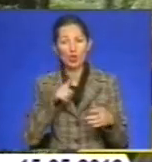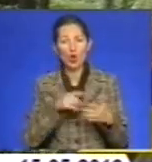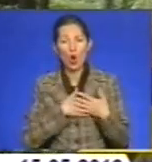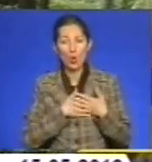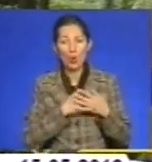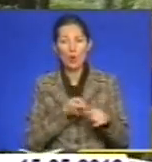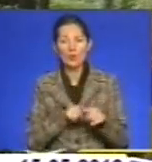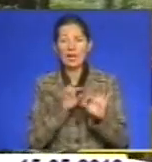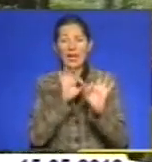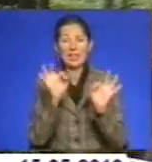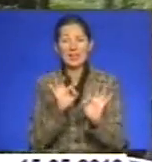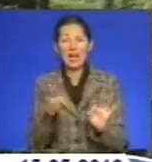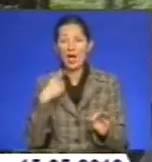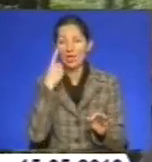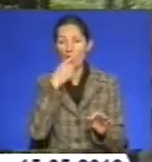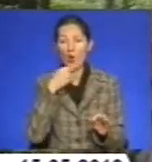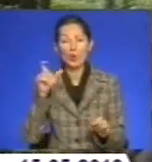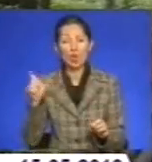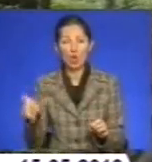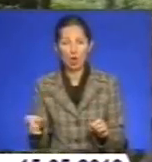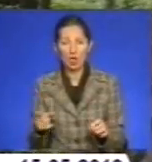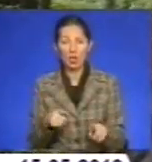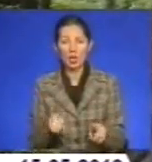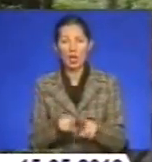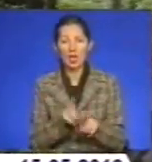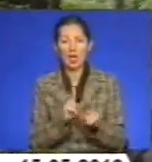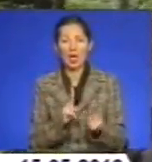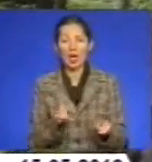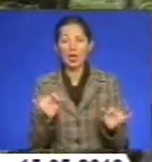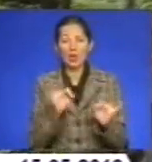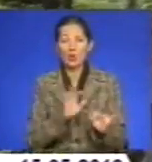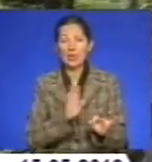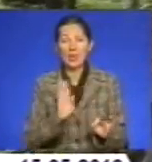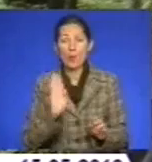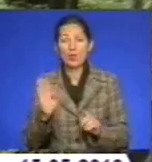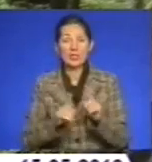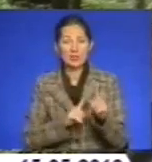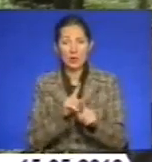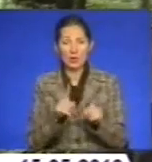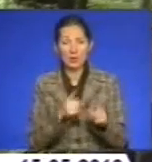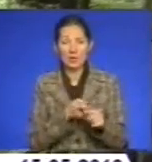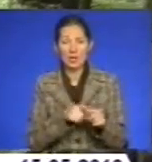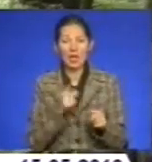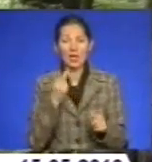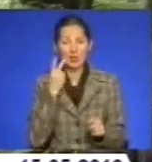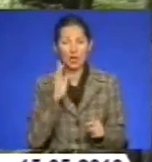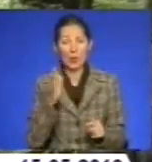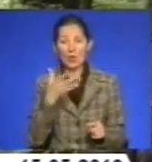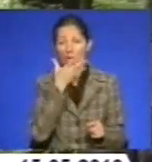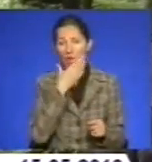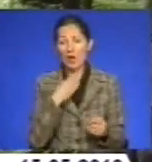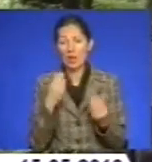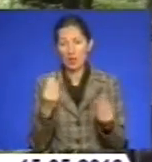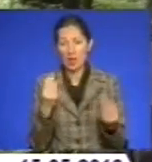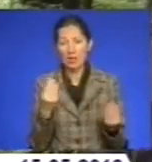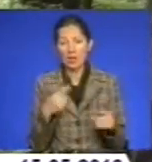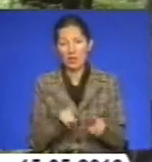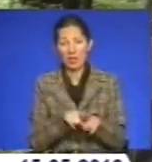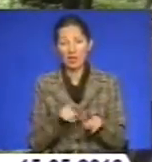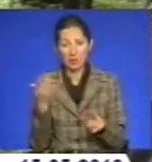якийсь ідеальний образ людини, так, яка ніколи не буде змінюватися, яка завжди буде виглядати так, як